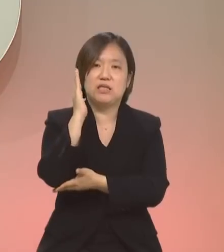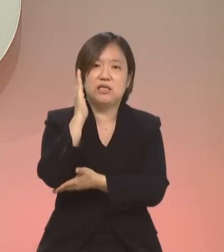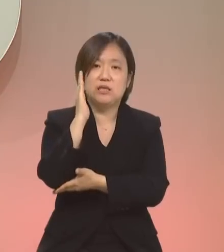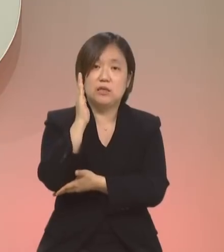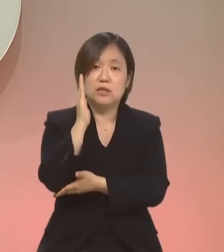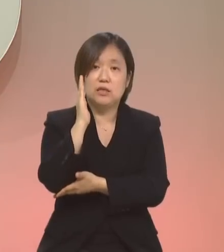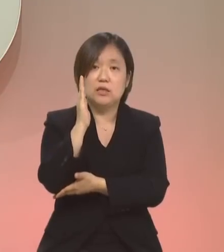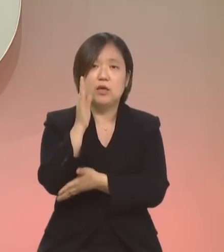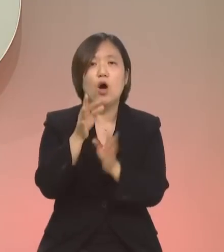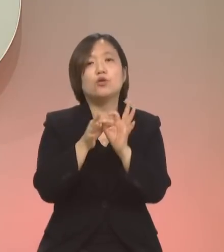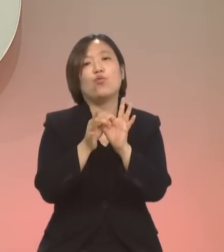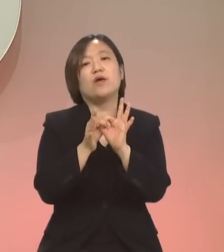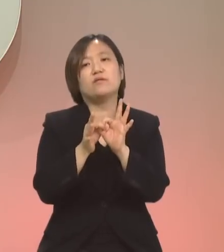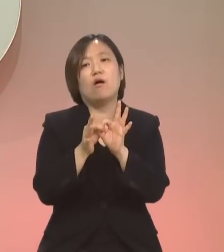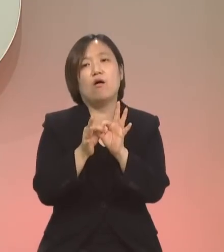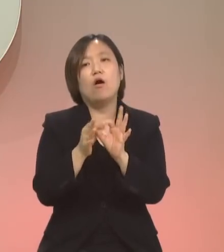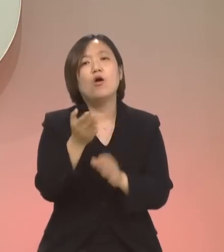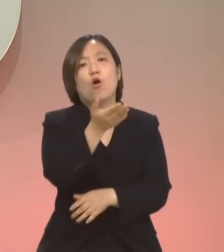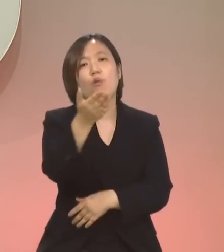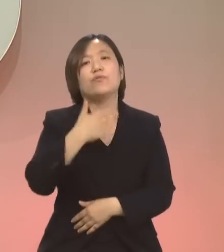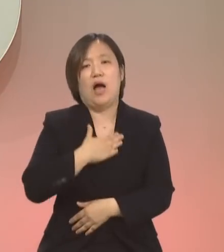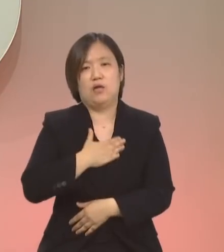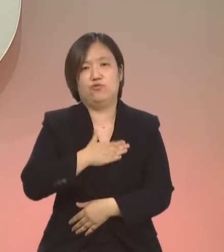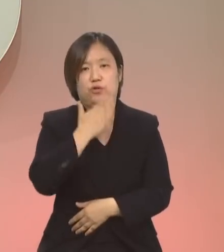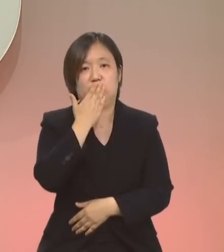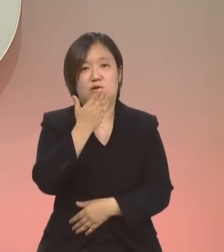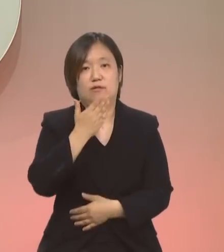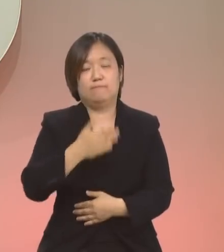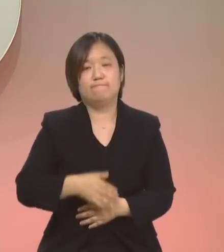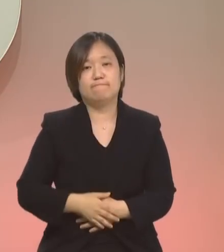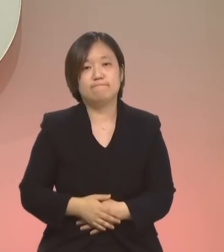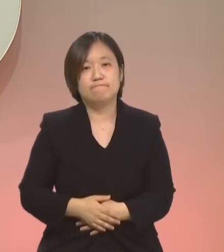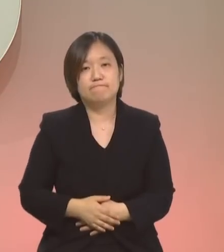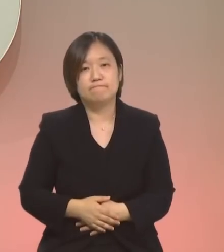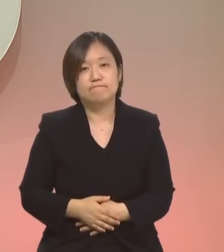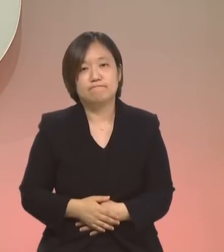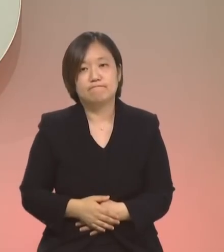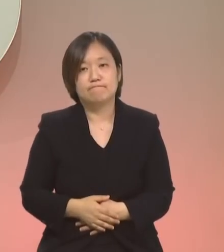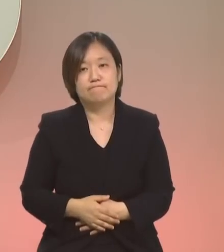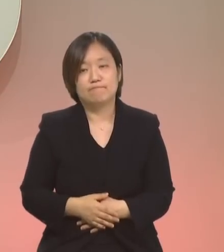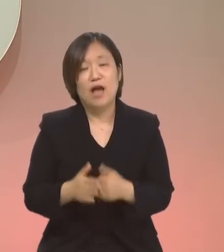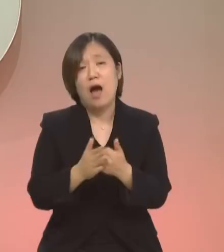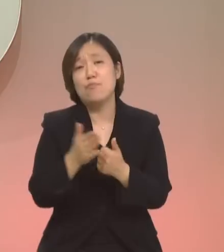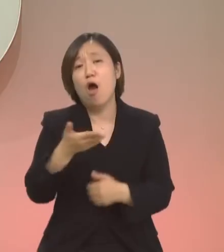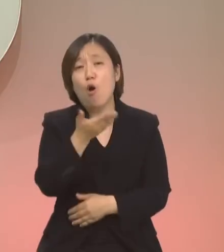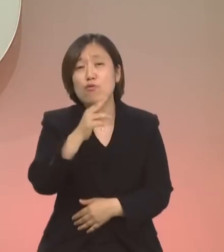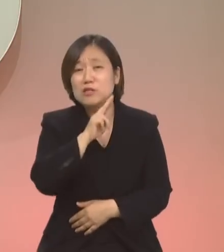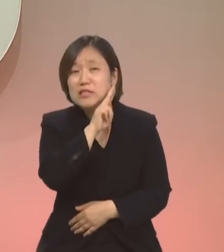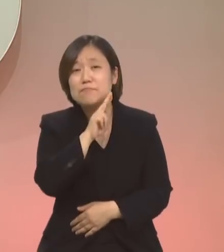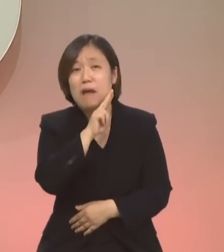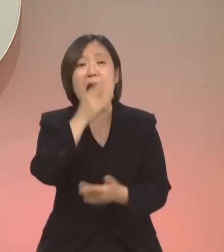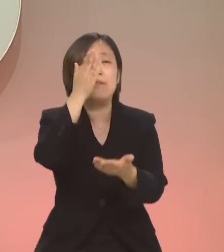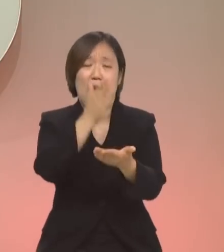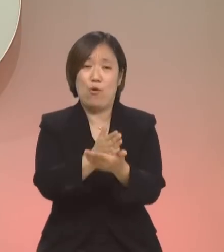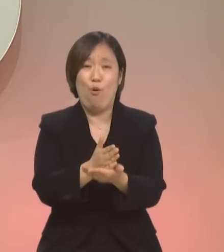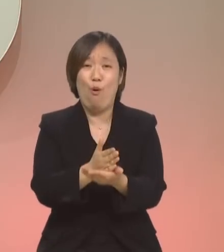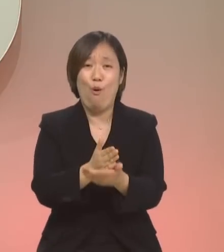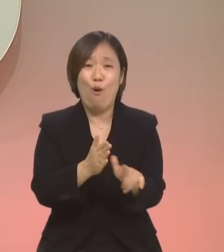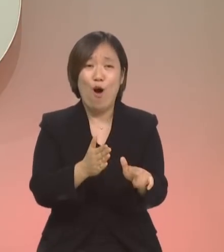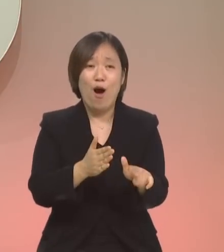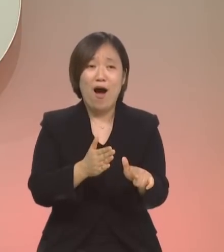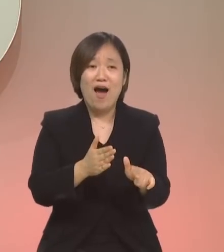마음에 중심을 세울 수가 있는 겁니다 그래서 여러분 의심하지 마시고 한번